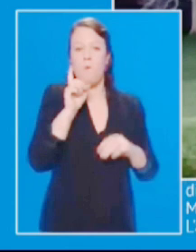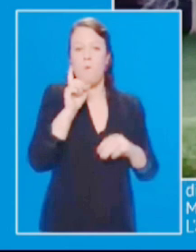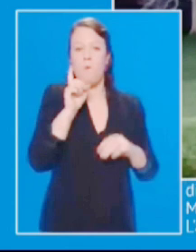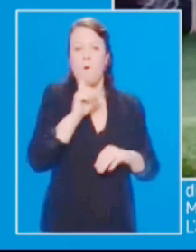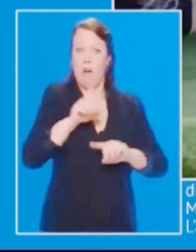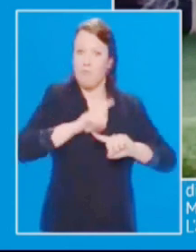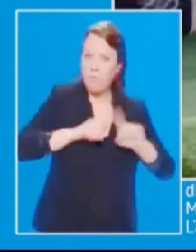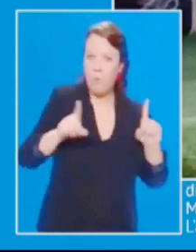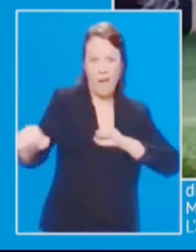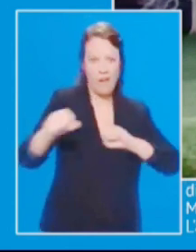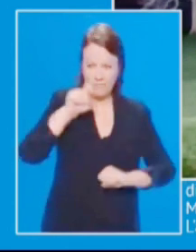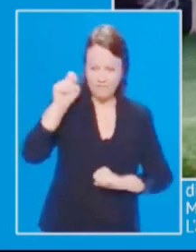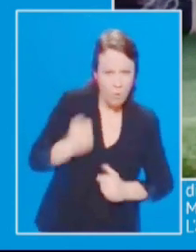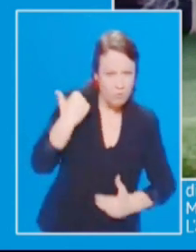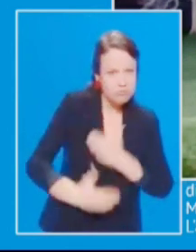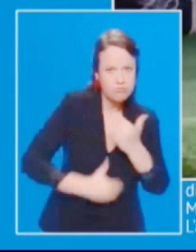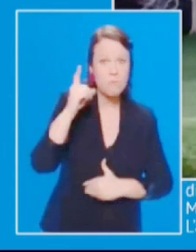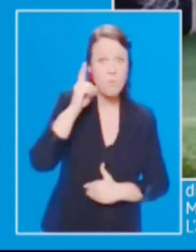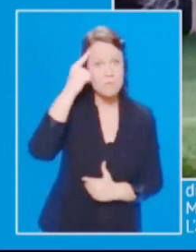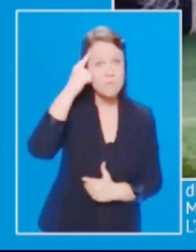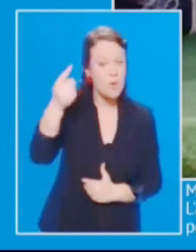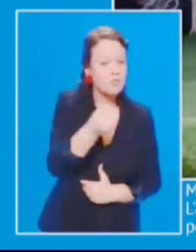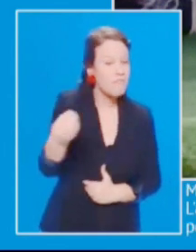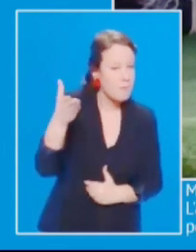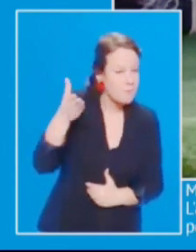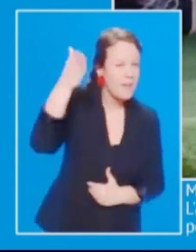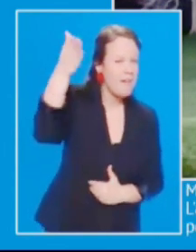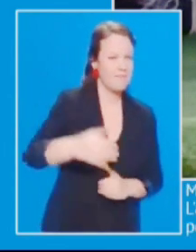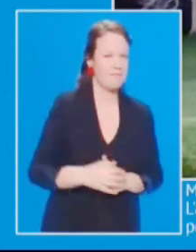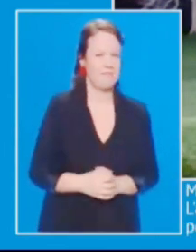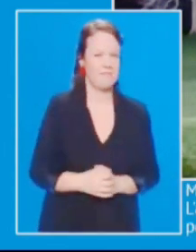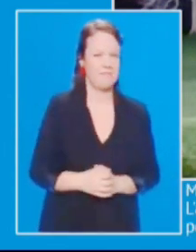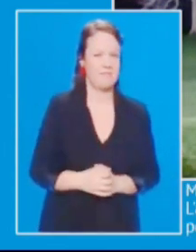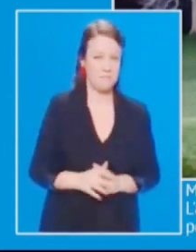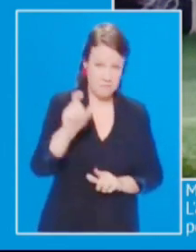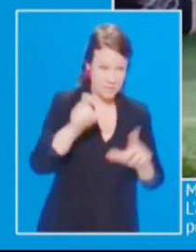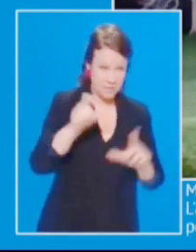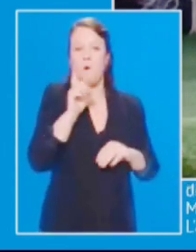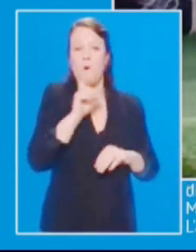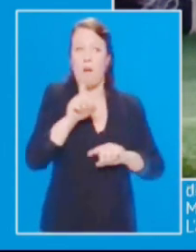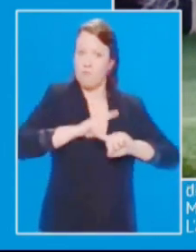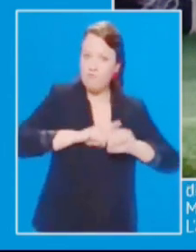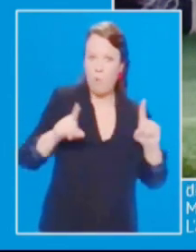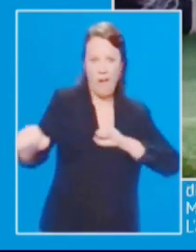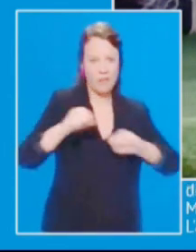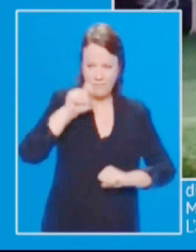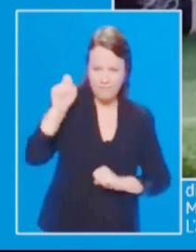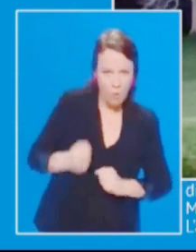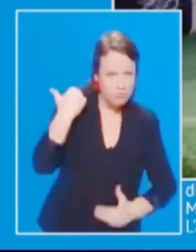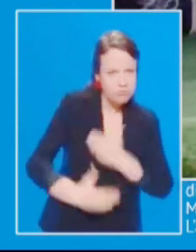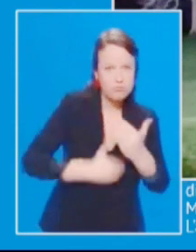pays voilà pourquoi je serai inlassablement du côté de ceux qui agissent au service du pays voilà pourquoi